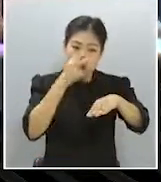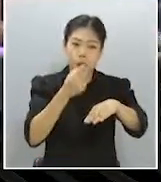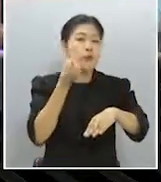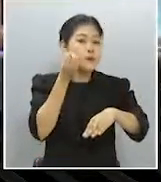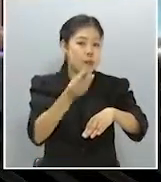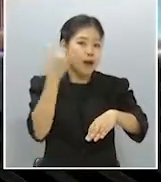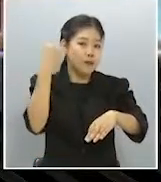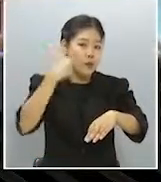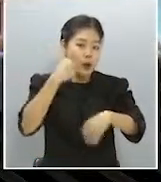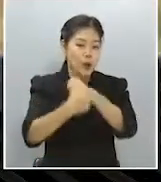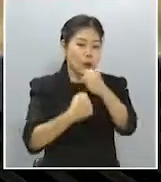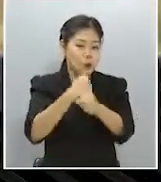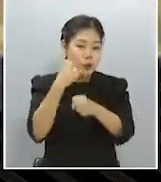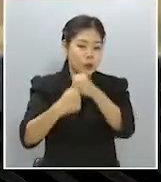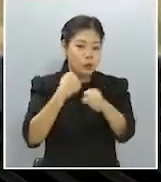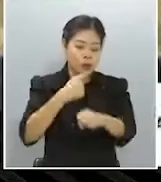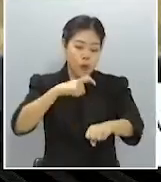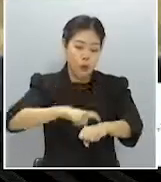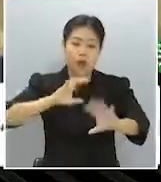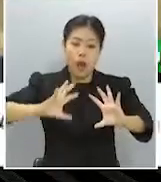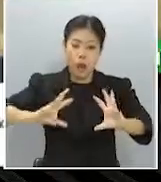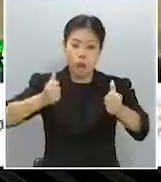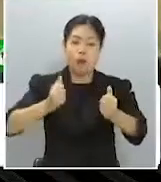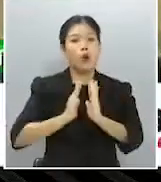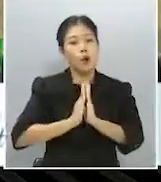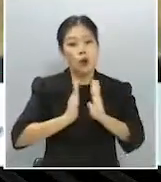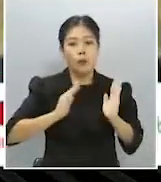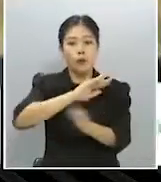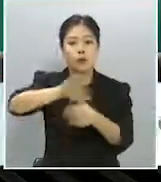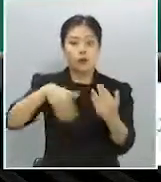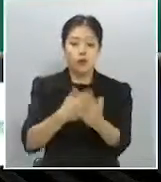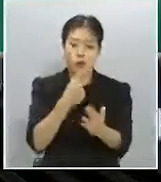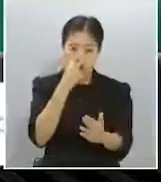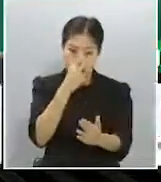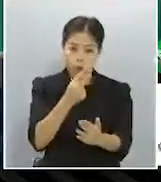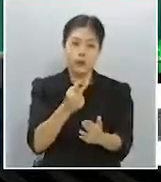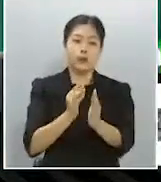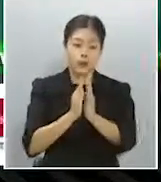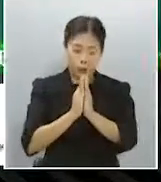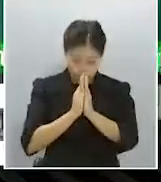ทุกๆปีนะครับ ค่ะวันนี้หมดเวลาแล้วนะคะขอบพระคุณทุกท่านที่ติดตามค่ะลาไปก่อนสวัสดีค่ะ สวัสดีครับ